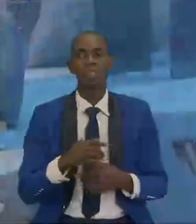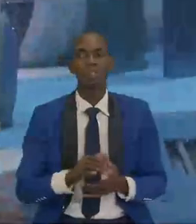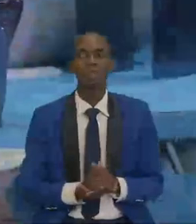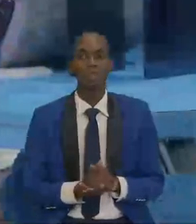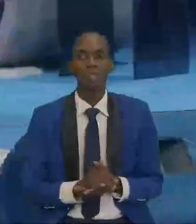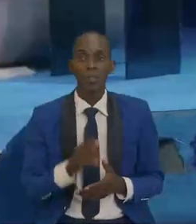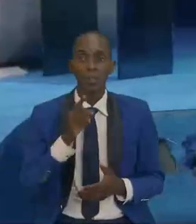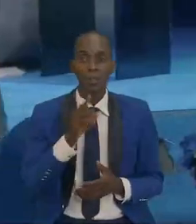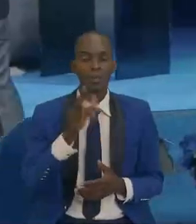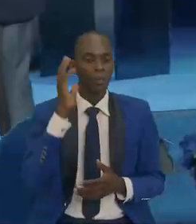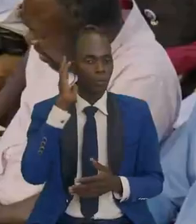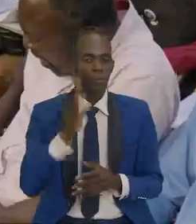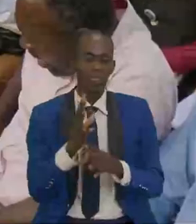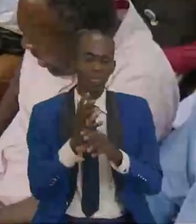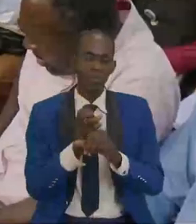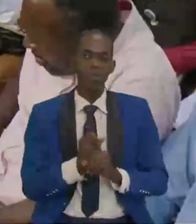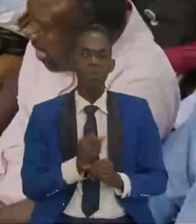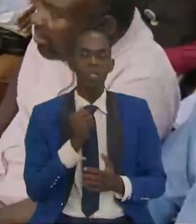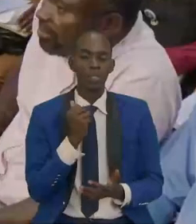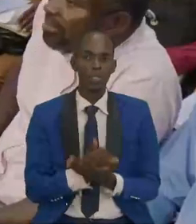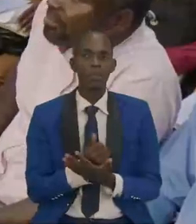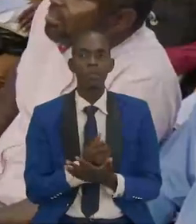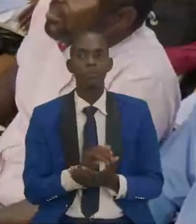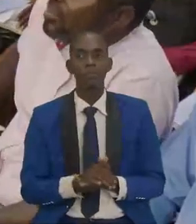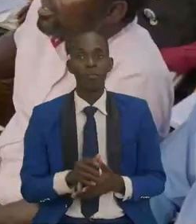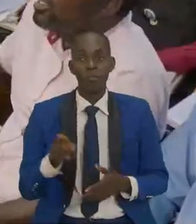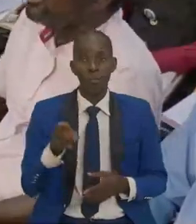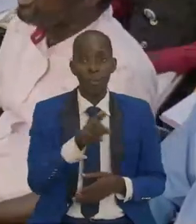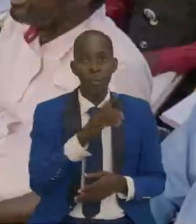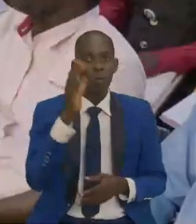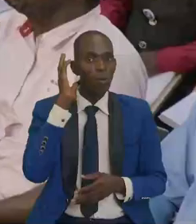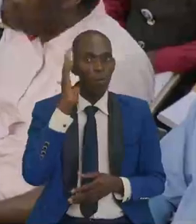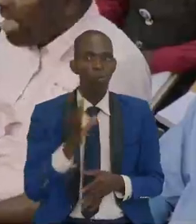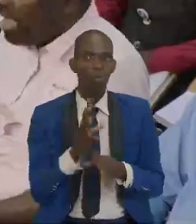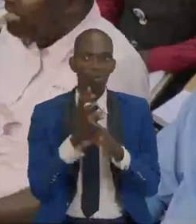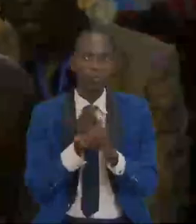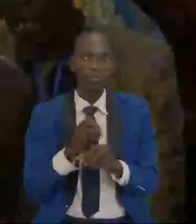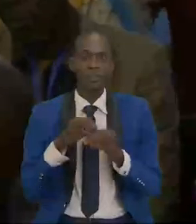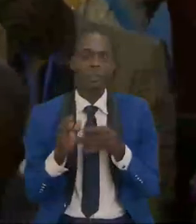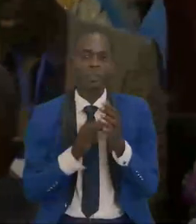Christ donne cela à tout le monde aujourd'hui. Vous allez recevoir pour vous.